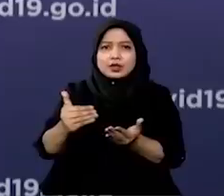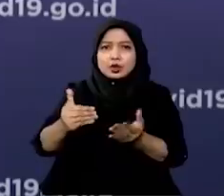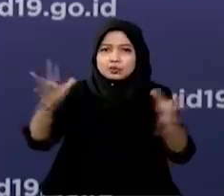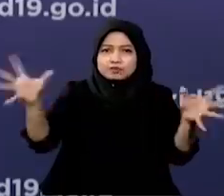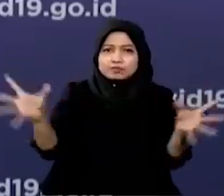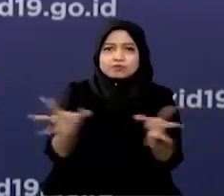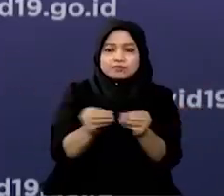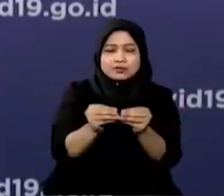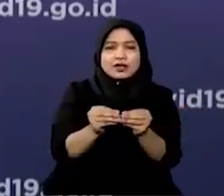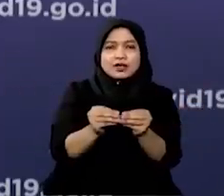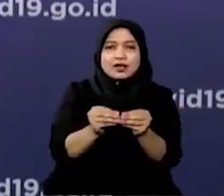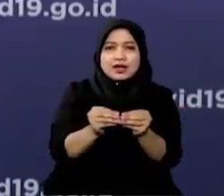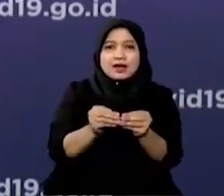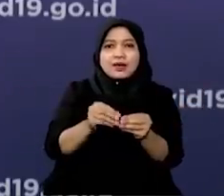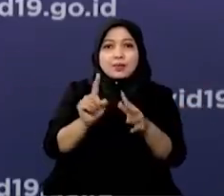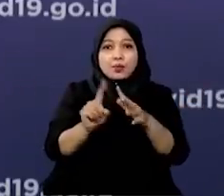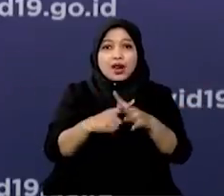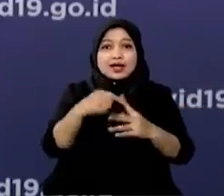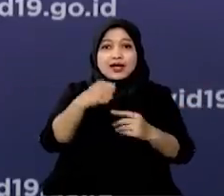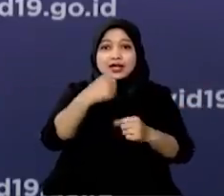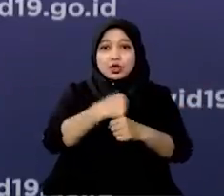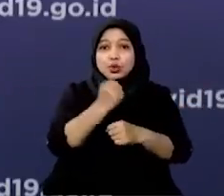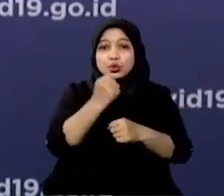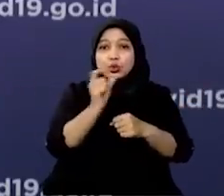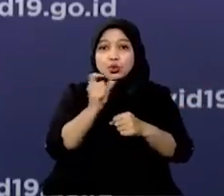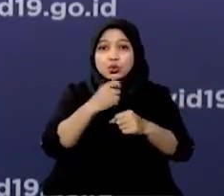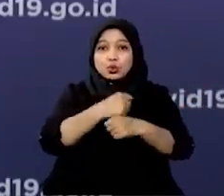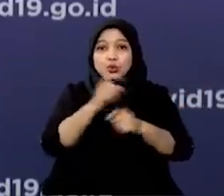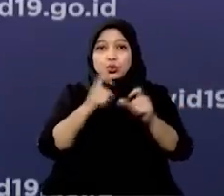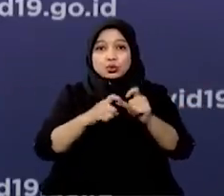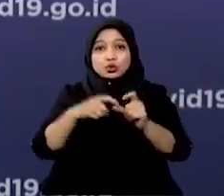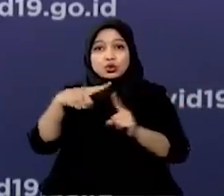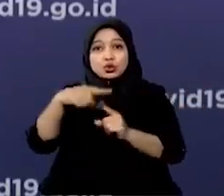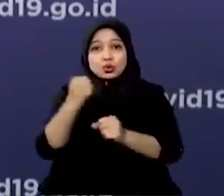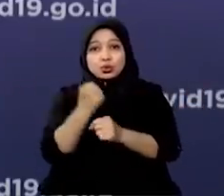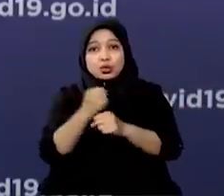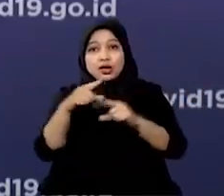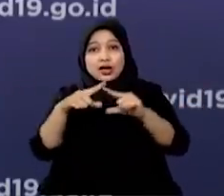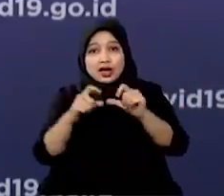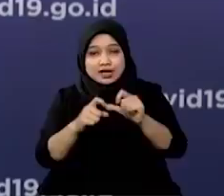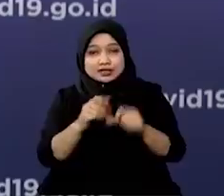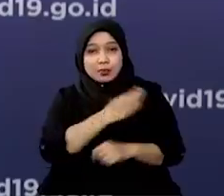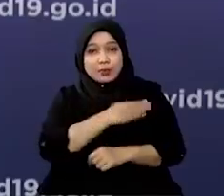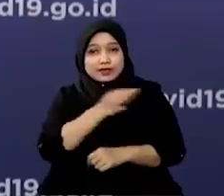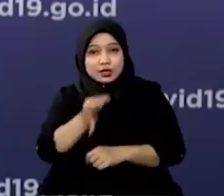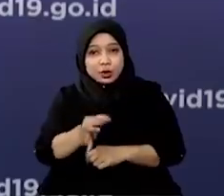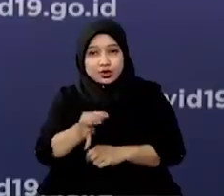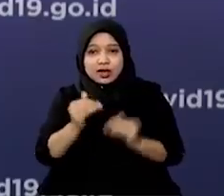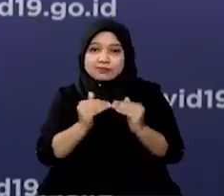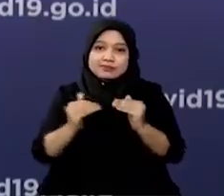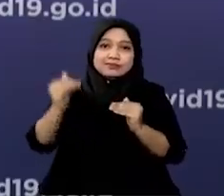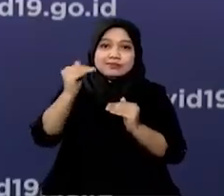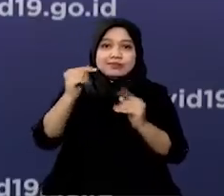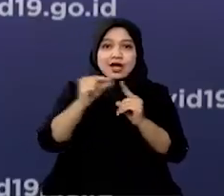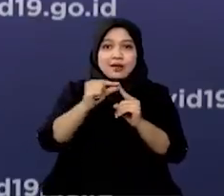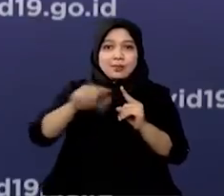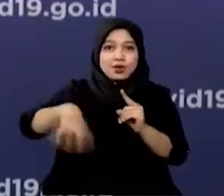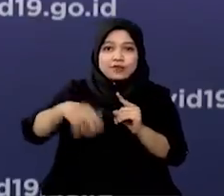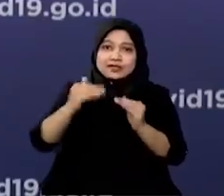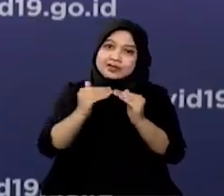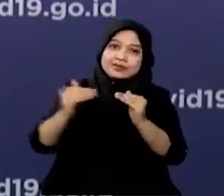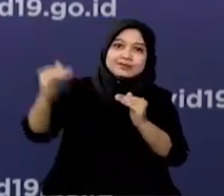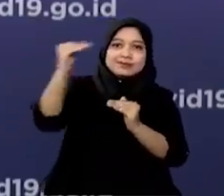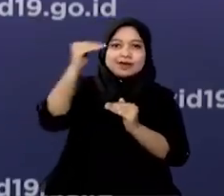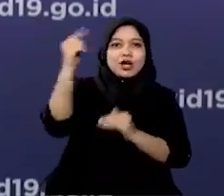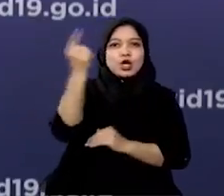sejak dari gugus tugas tingkat kabupaten-kota berjenjang tingkat provinsi dan seterusnya di